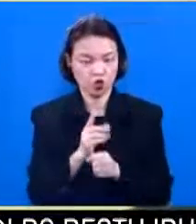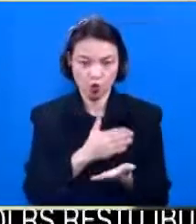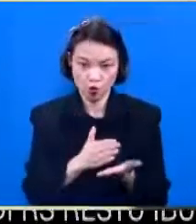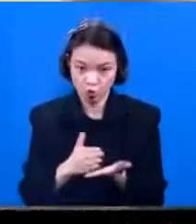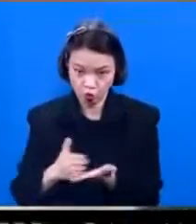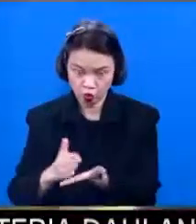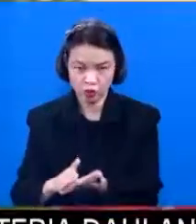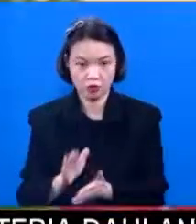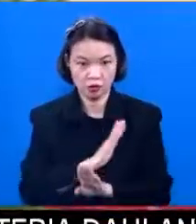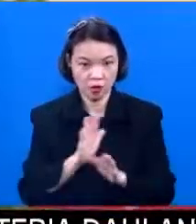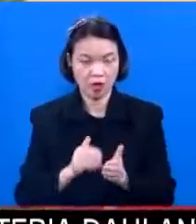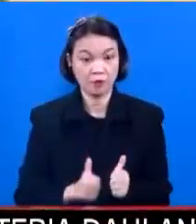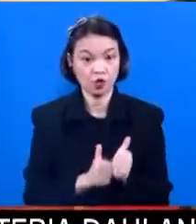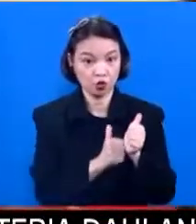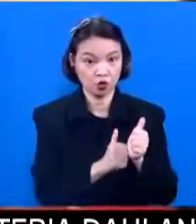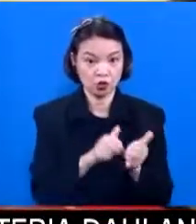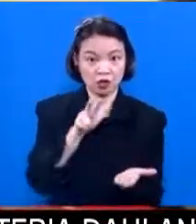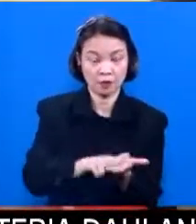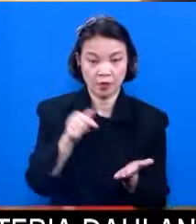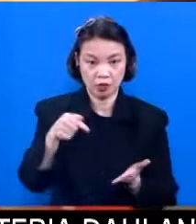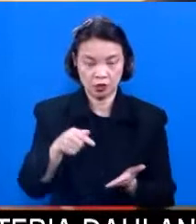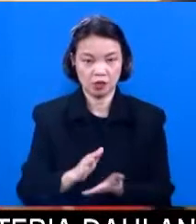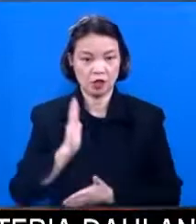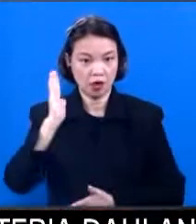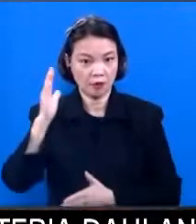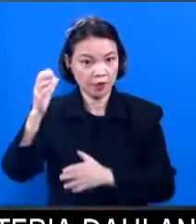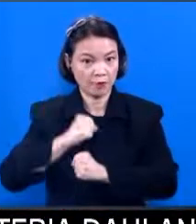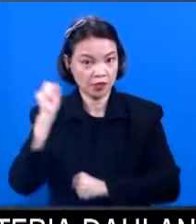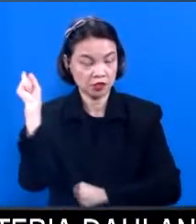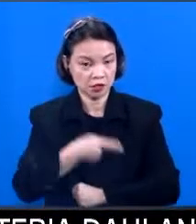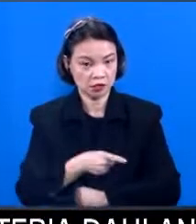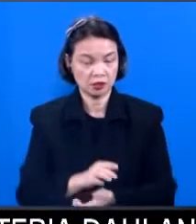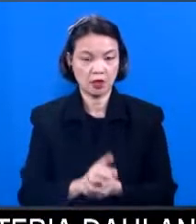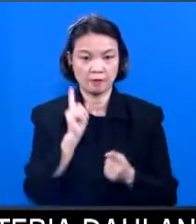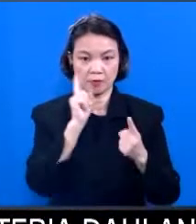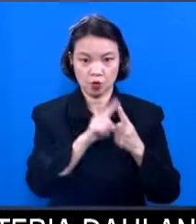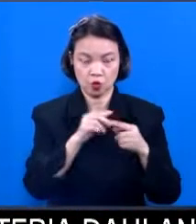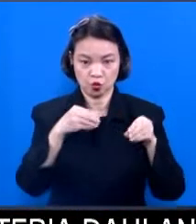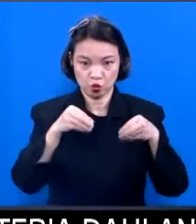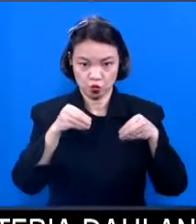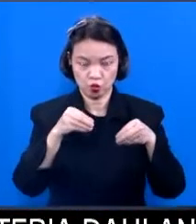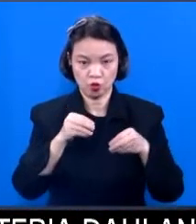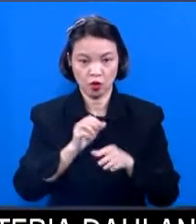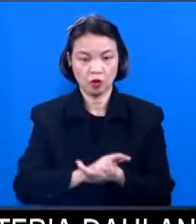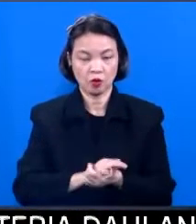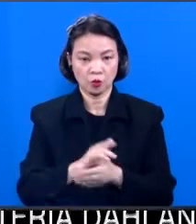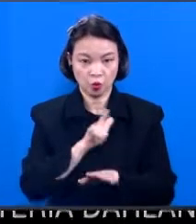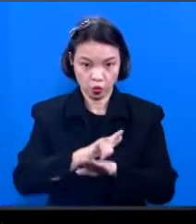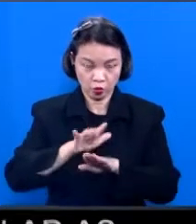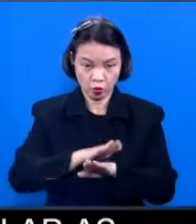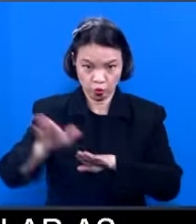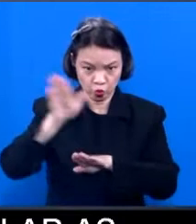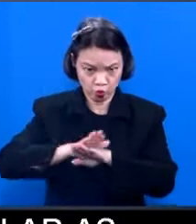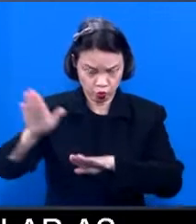tidak mengikuti ketentuan ini akan mendapatkan sanksi. Kepada para produsen atau eksportir yang